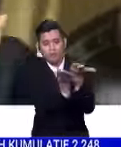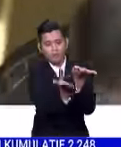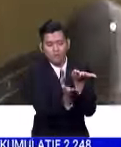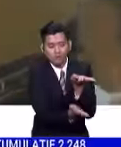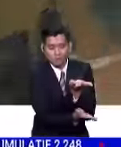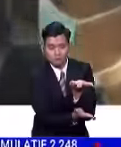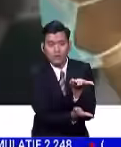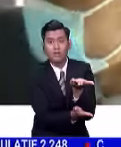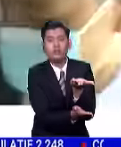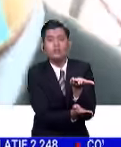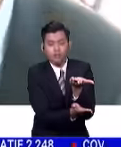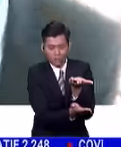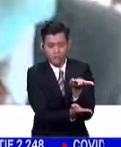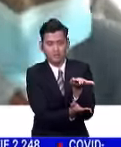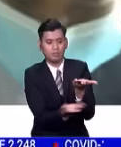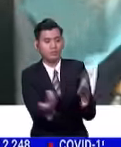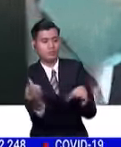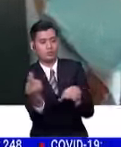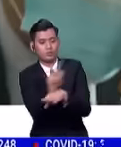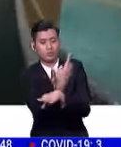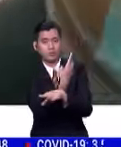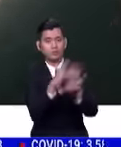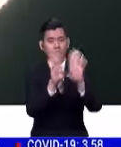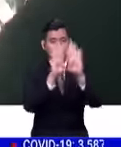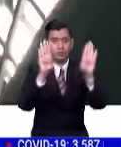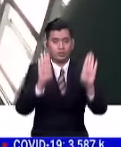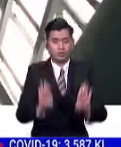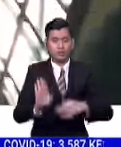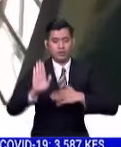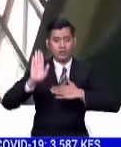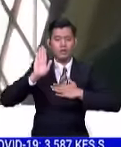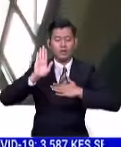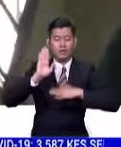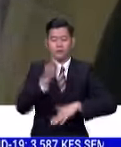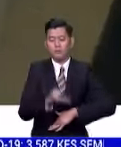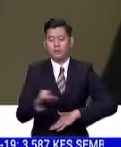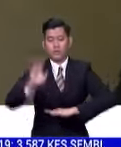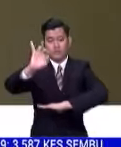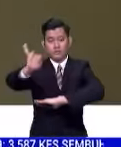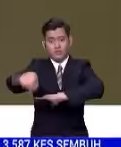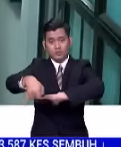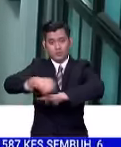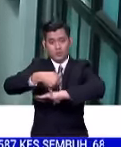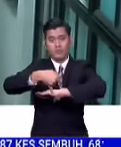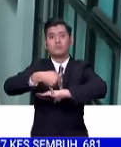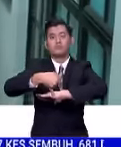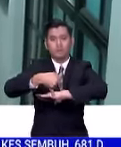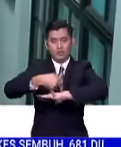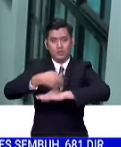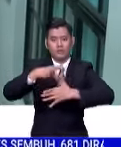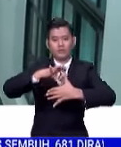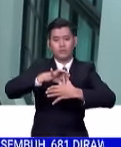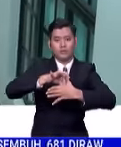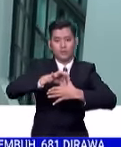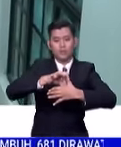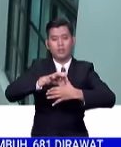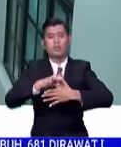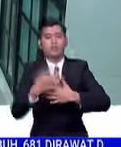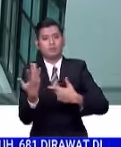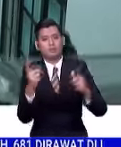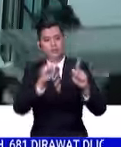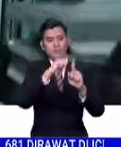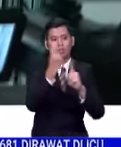tulen iaitu borang pengakuan barang-barang yang diimport dari syarikat LY Frozen Sdn Bhd bertarikh 5 Oktober